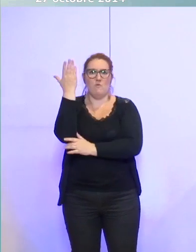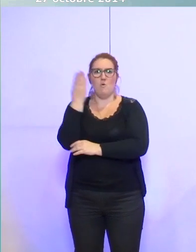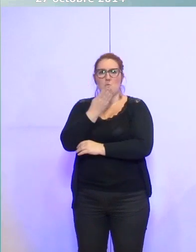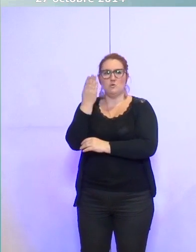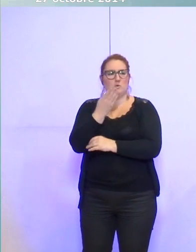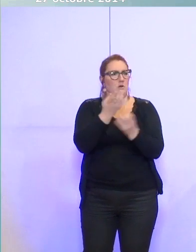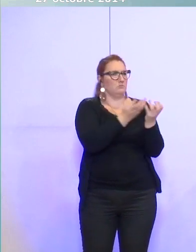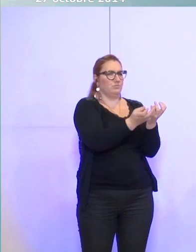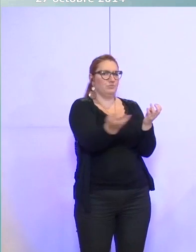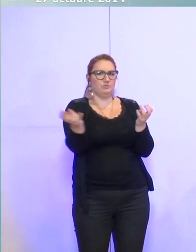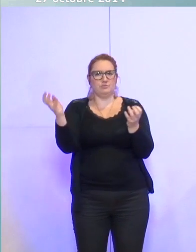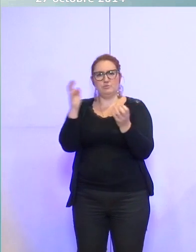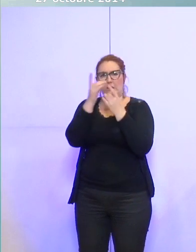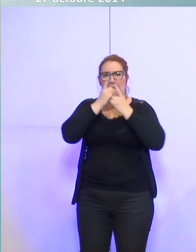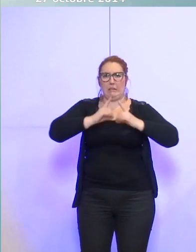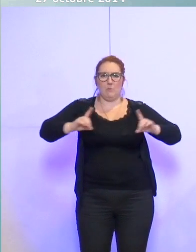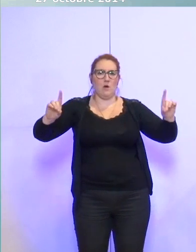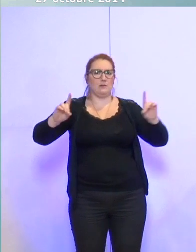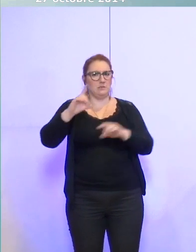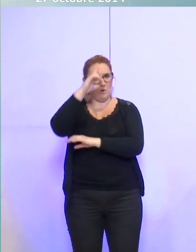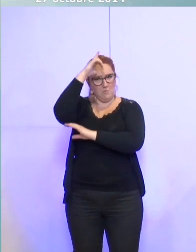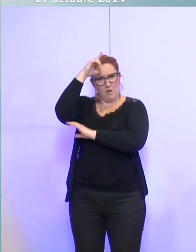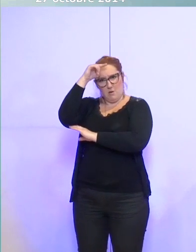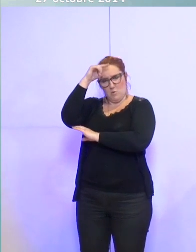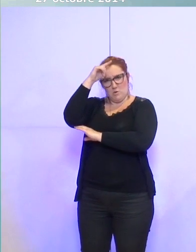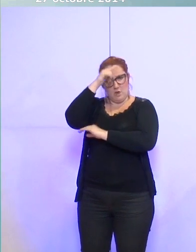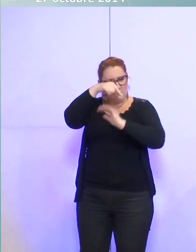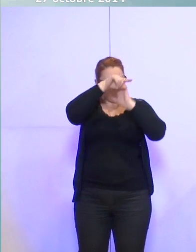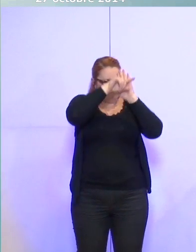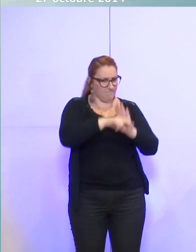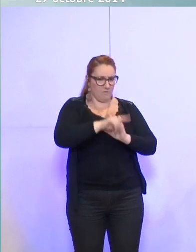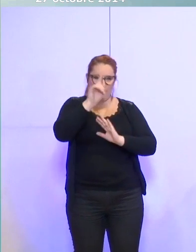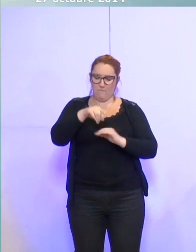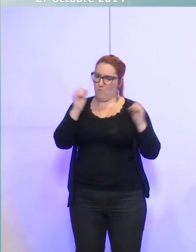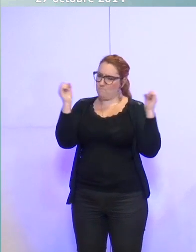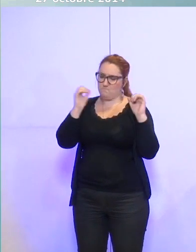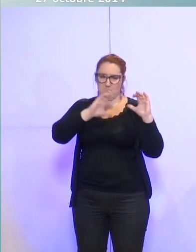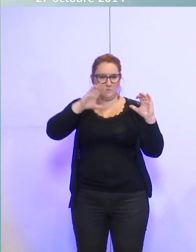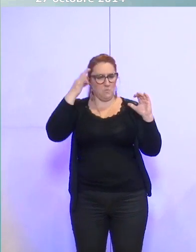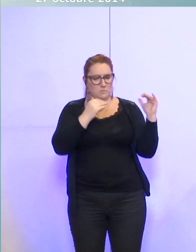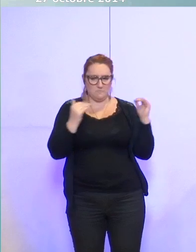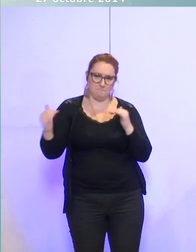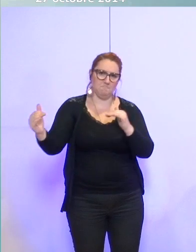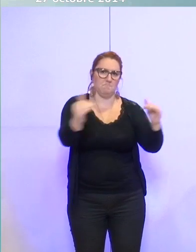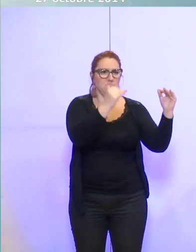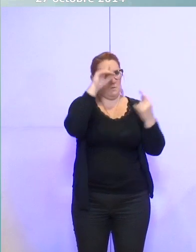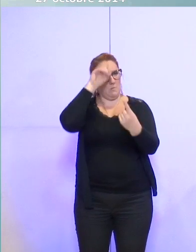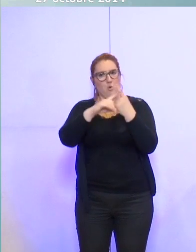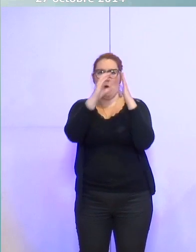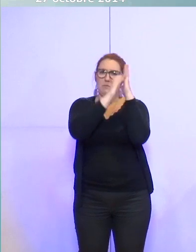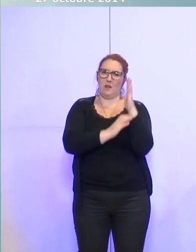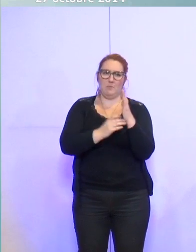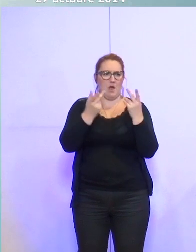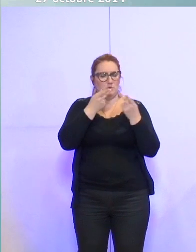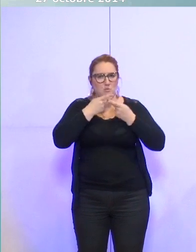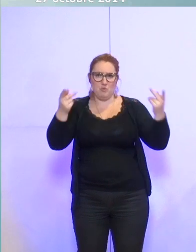assemblée démocratique doit être unanime dans la protection du cadre de la délibération publique. C'est ce que nous avons de plus